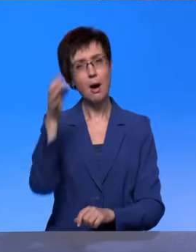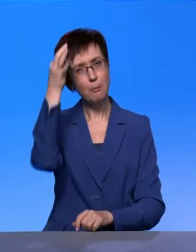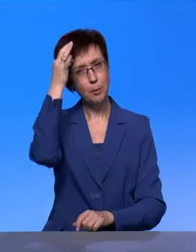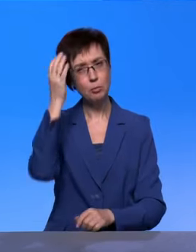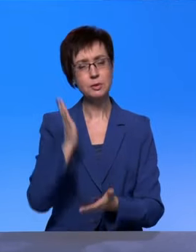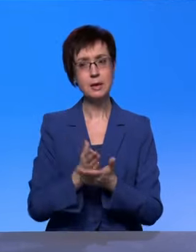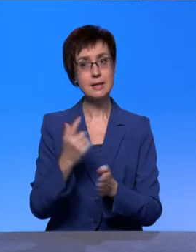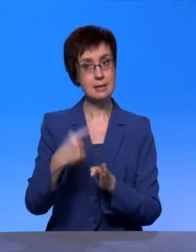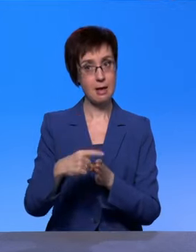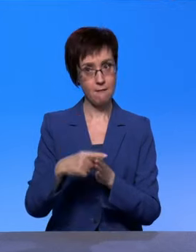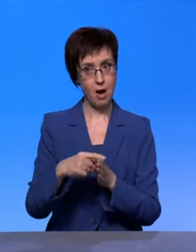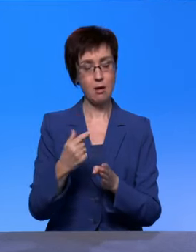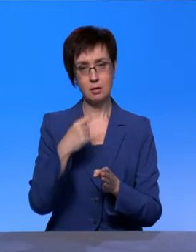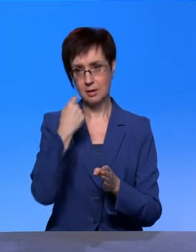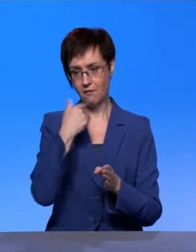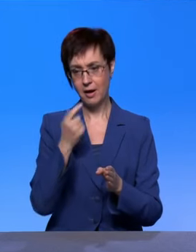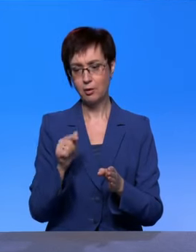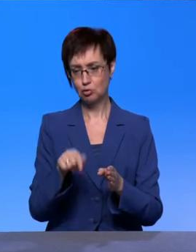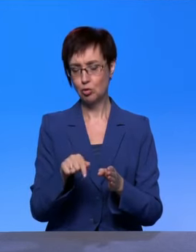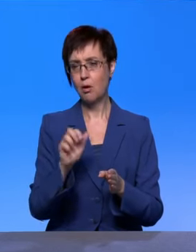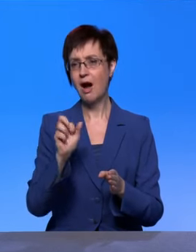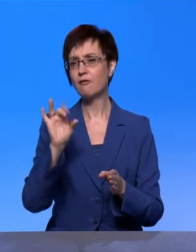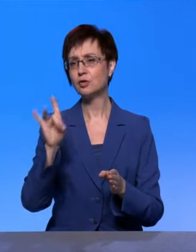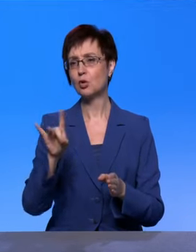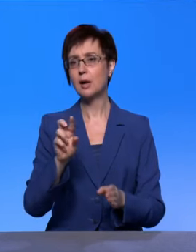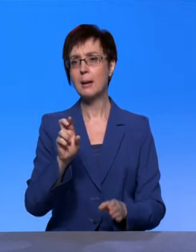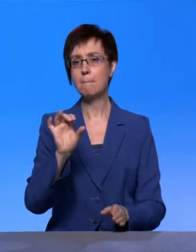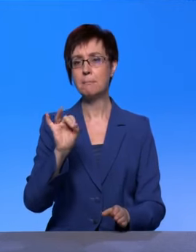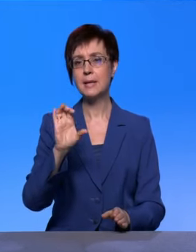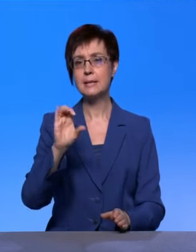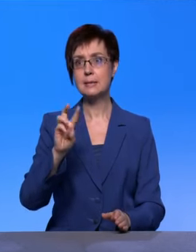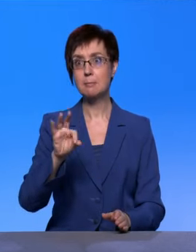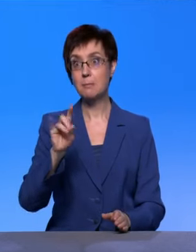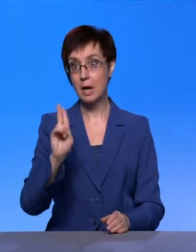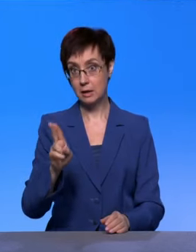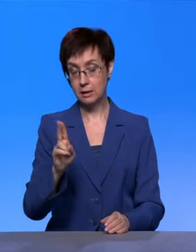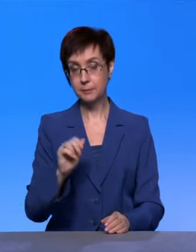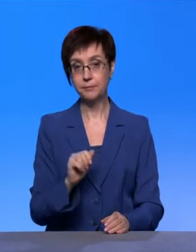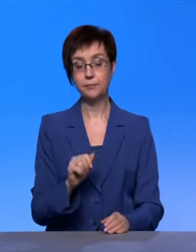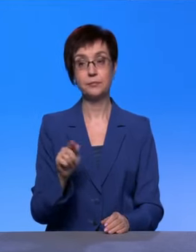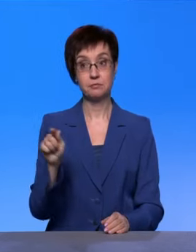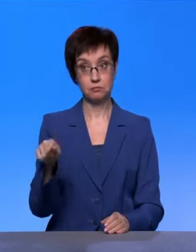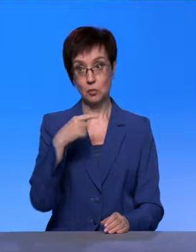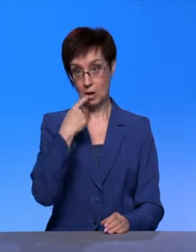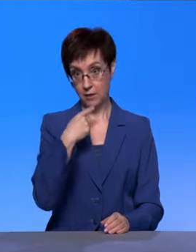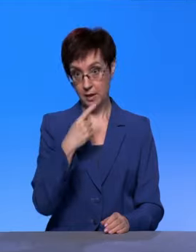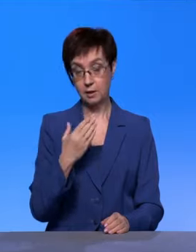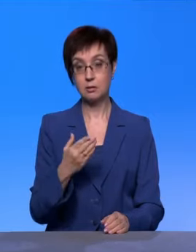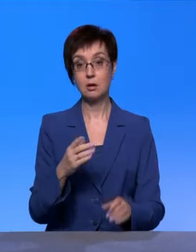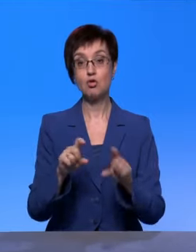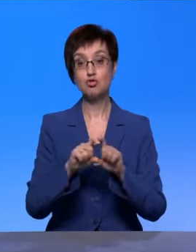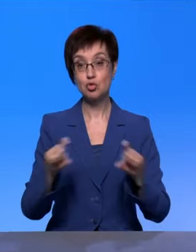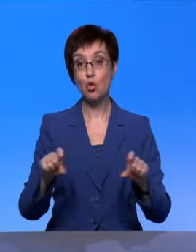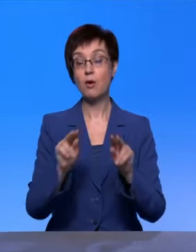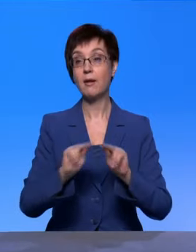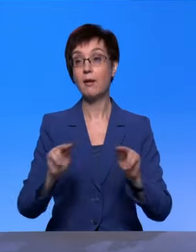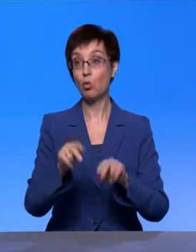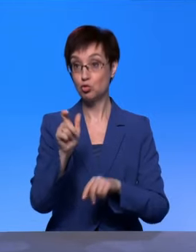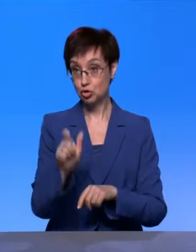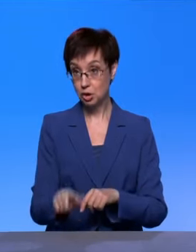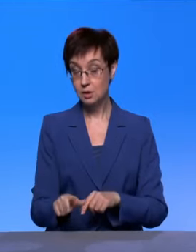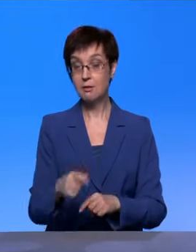дойду просто. Немножко еще дайте мне пару слов сказать. Он говорил, ну, приписывается ему, он говорил, что школьный учитель выиграет войны.